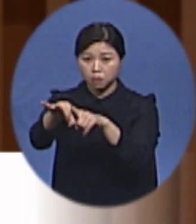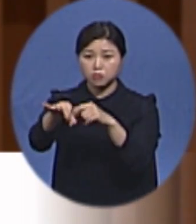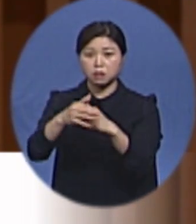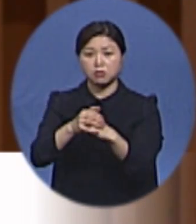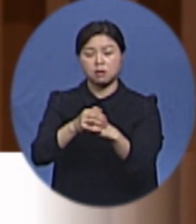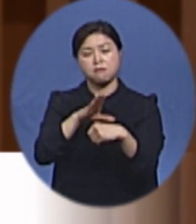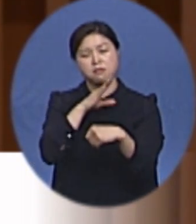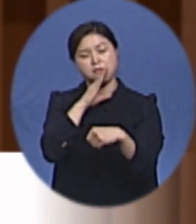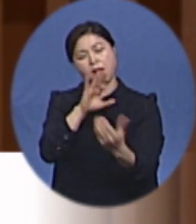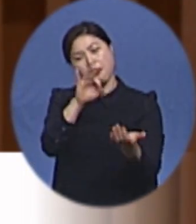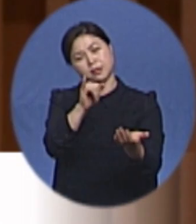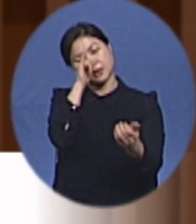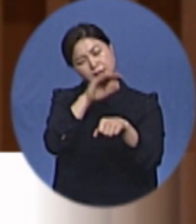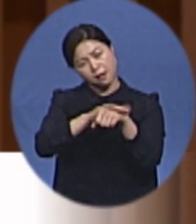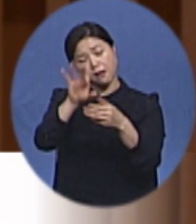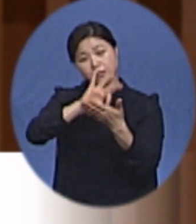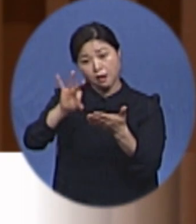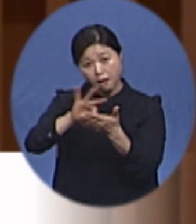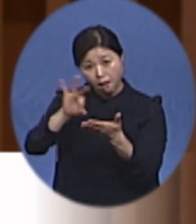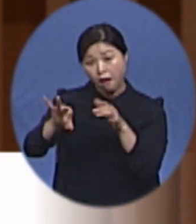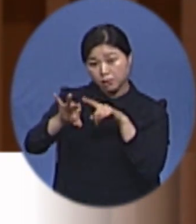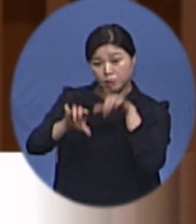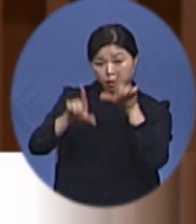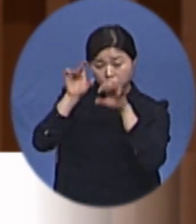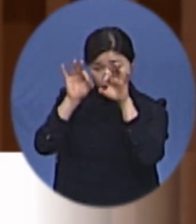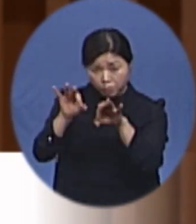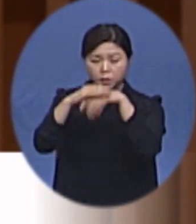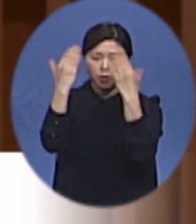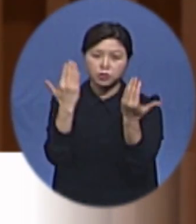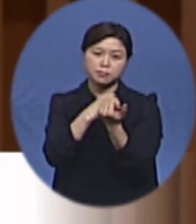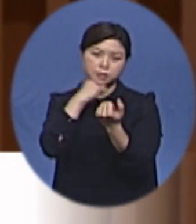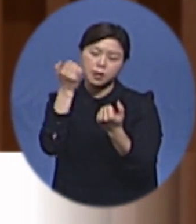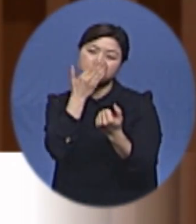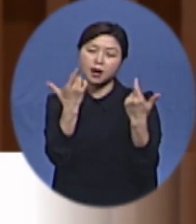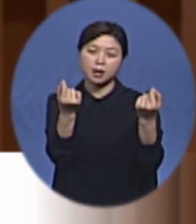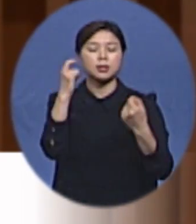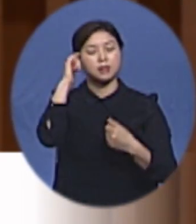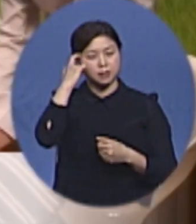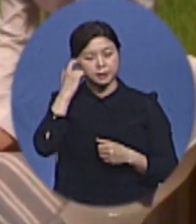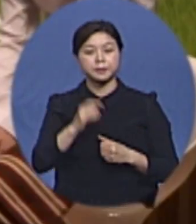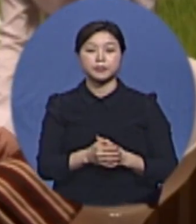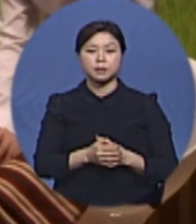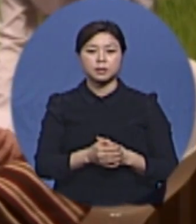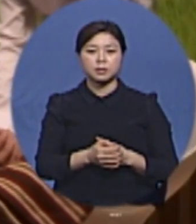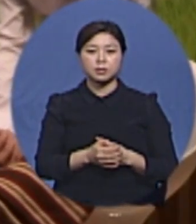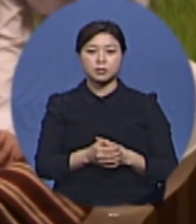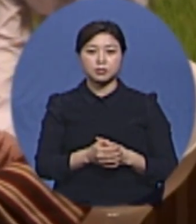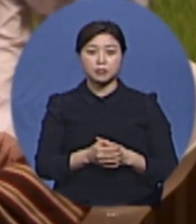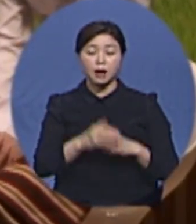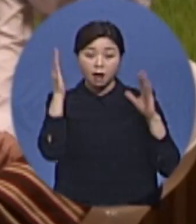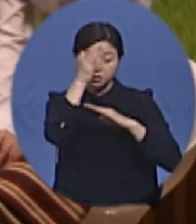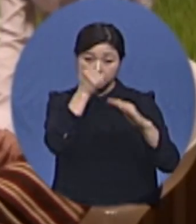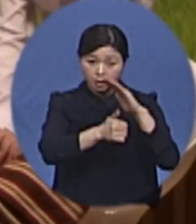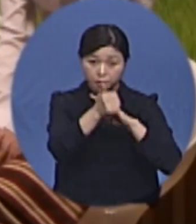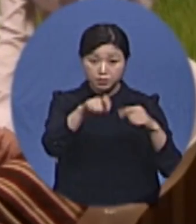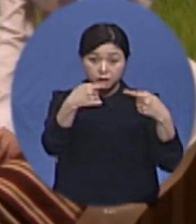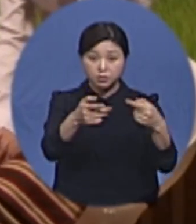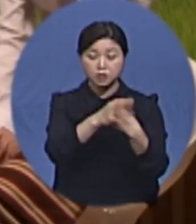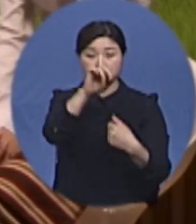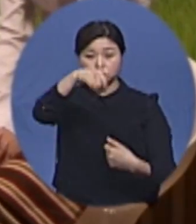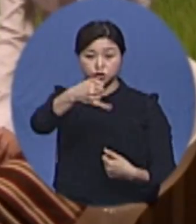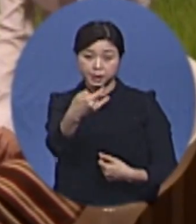가치가 또 가장 잘 쓰이고 있어서 이런 모든 것들이 가능해졌다고 생각하고요. 학생 대표로 참여한